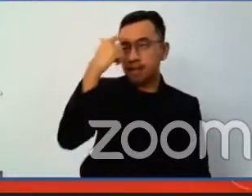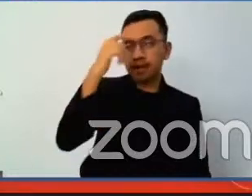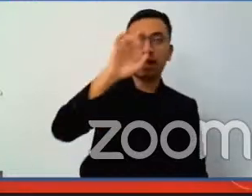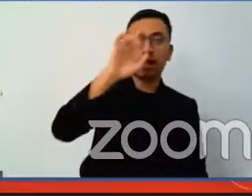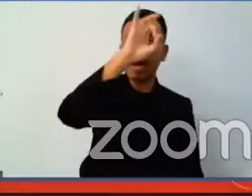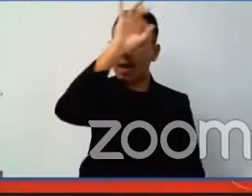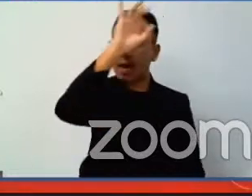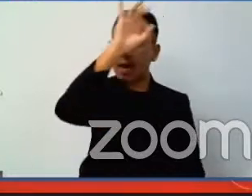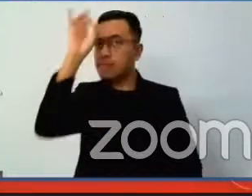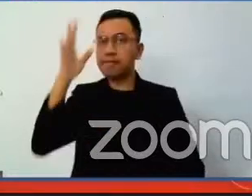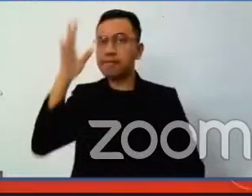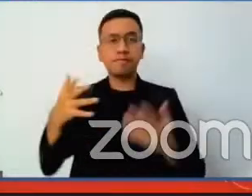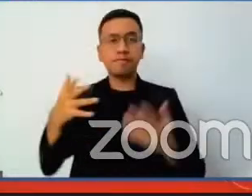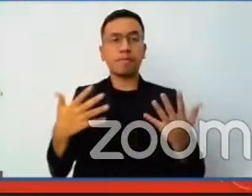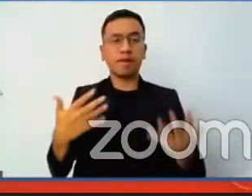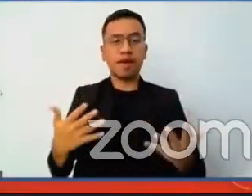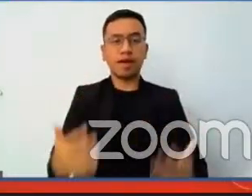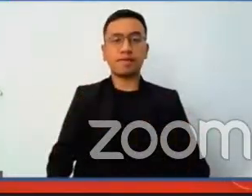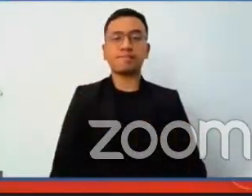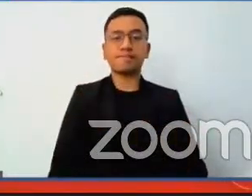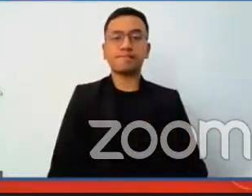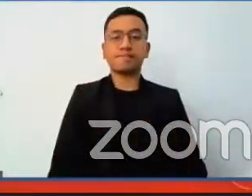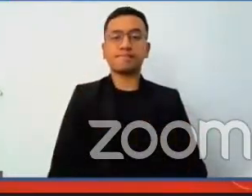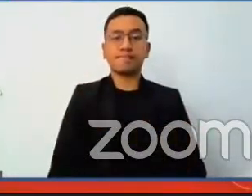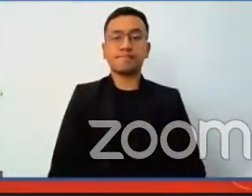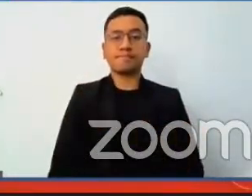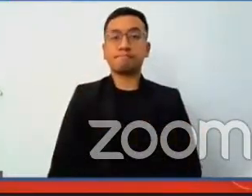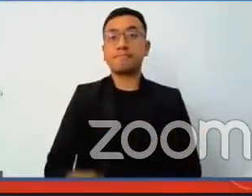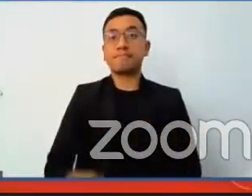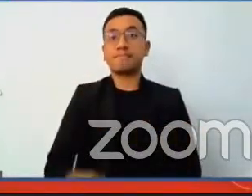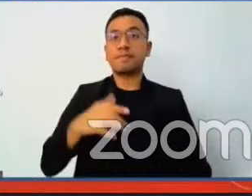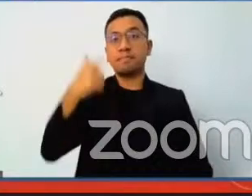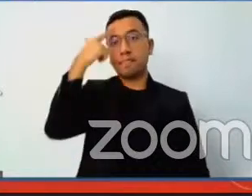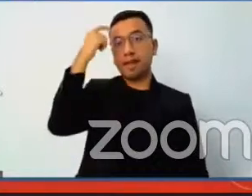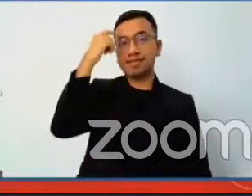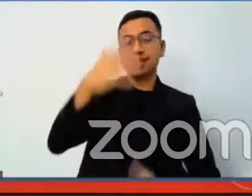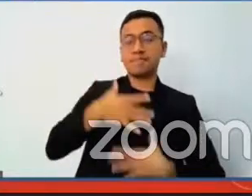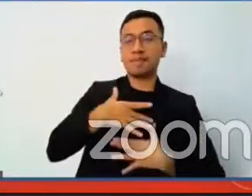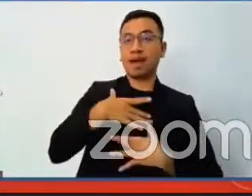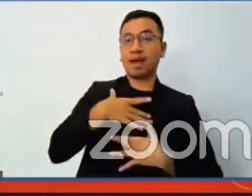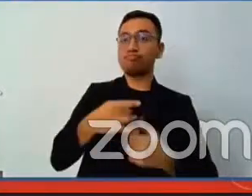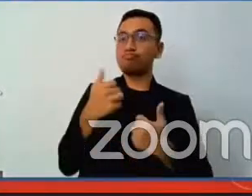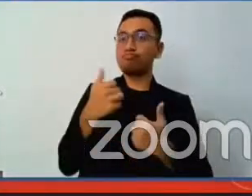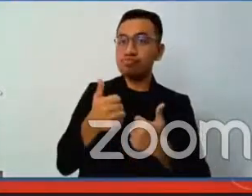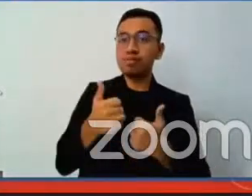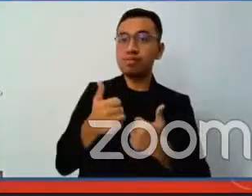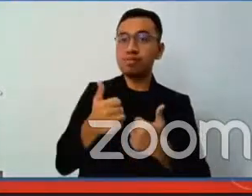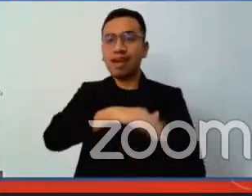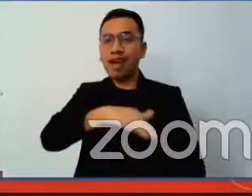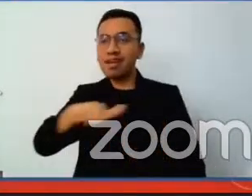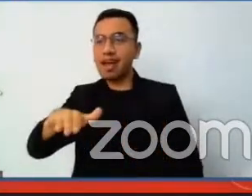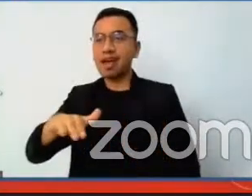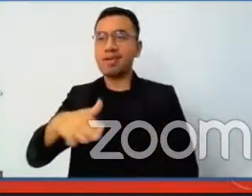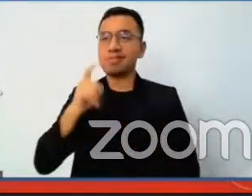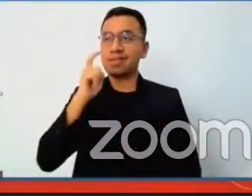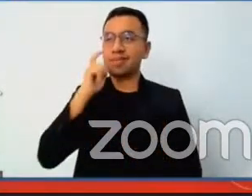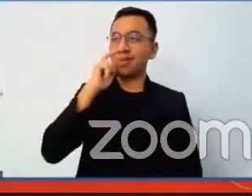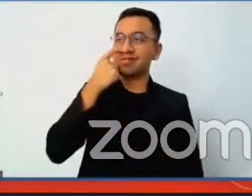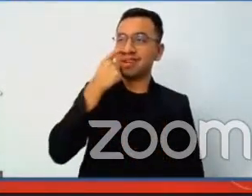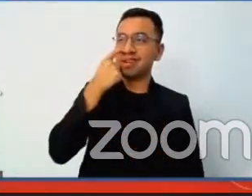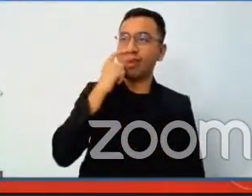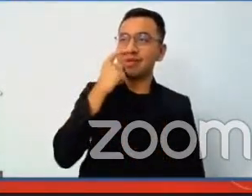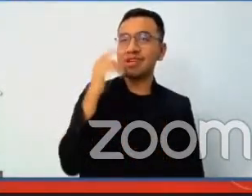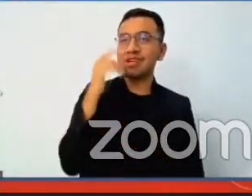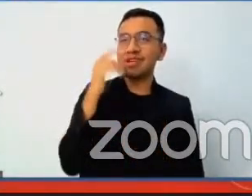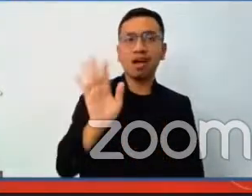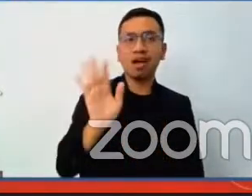dan inovatif, sehingga pembelajaran lebih menarik dan peserta didik tidak mengalami kejenuhan akibat dari metode